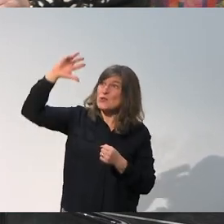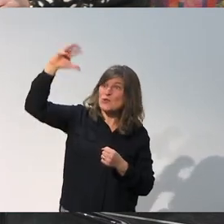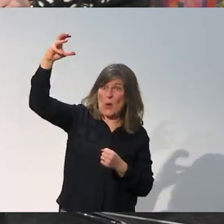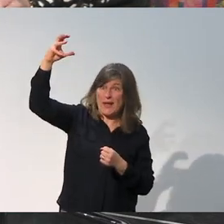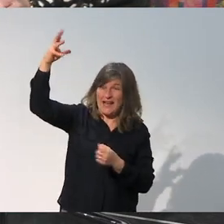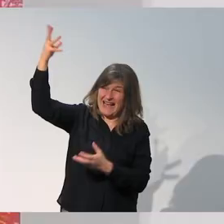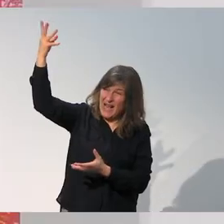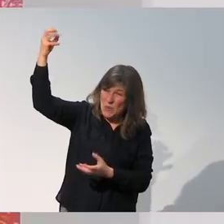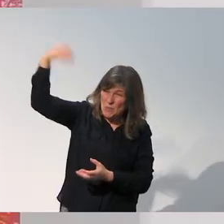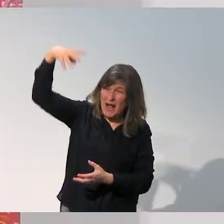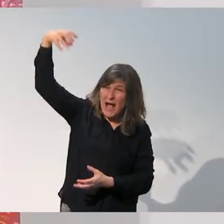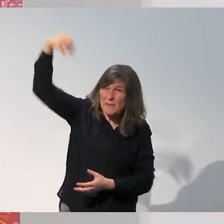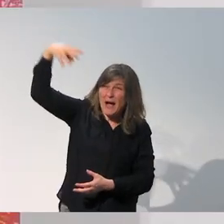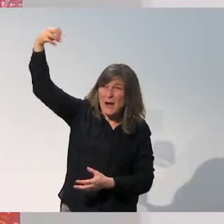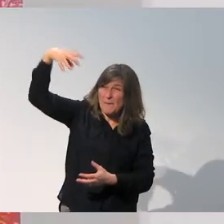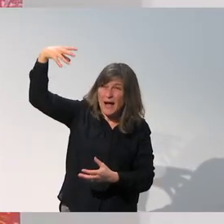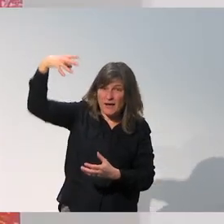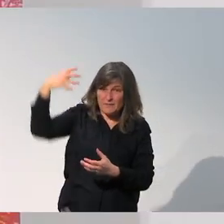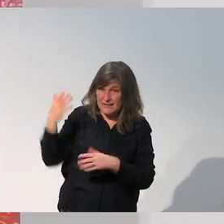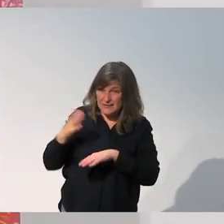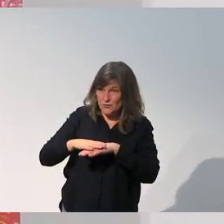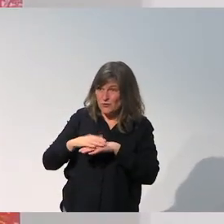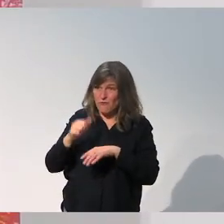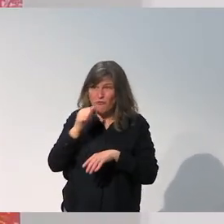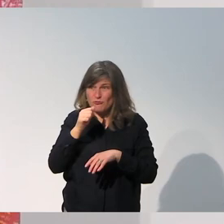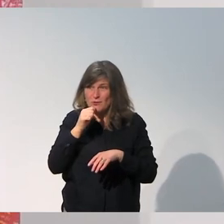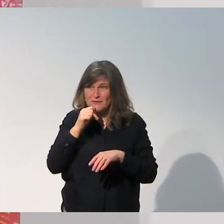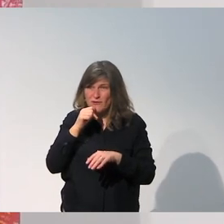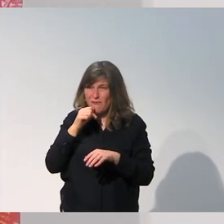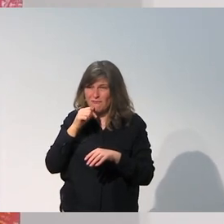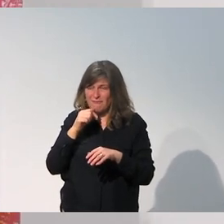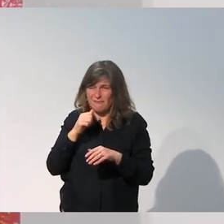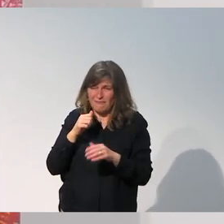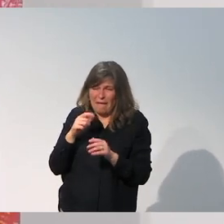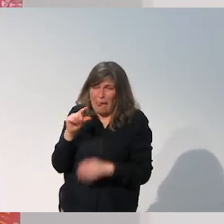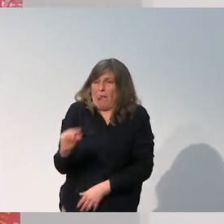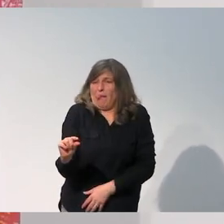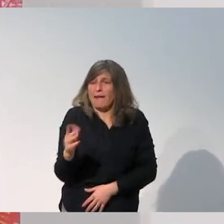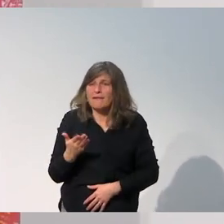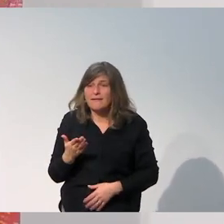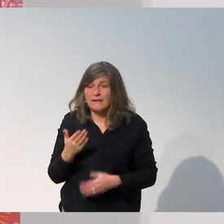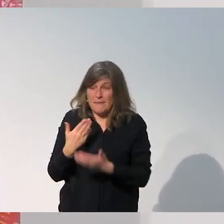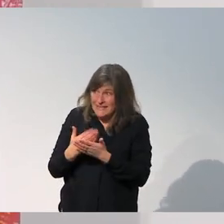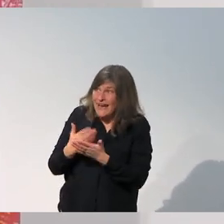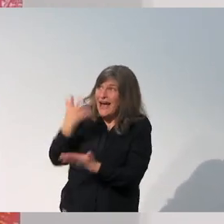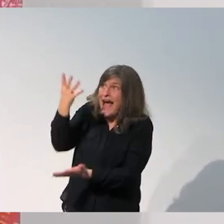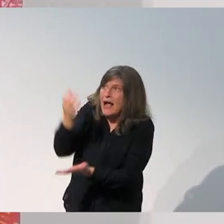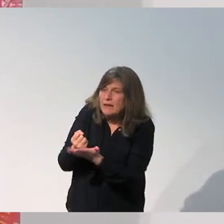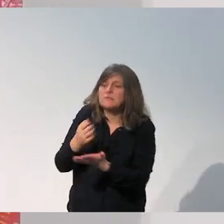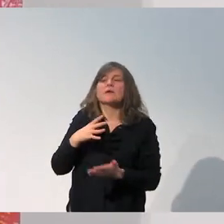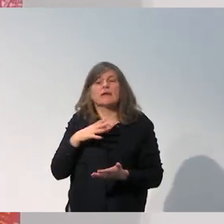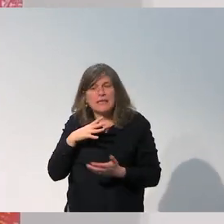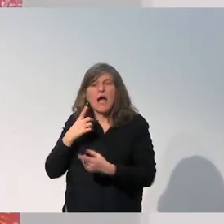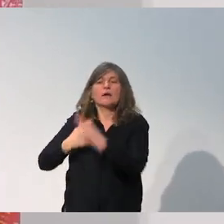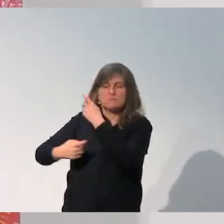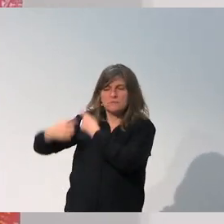qu'on ne peut en consommer, et que c'est une énergie en fait qu'on n'a jamais vraiment su capter. Alors on a effectivement des cas dans